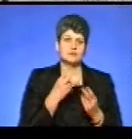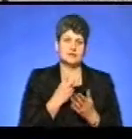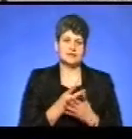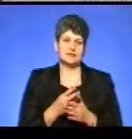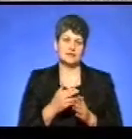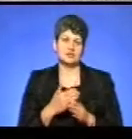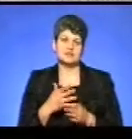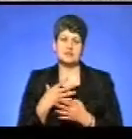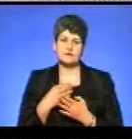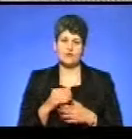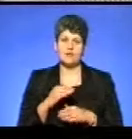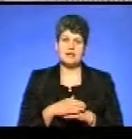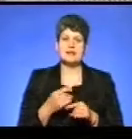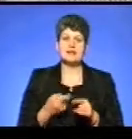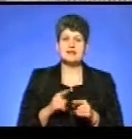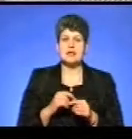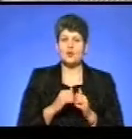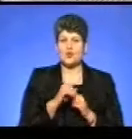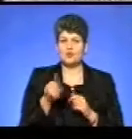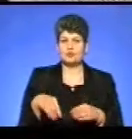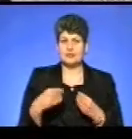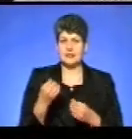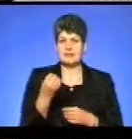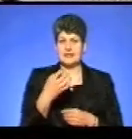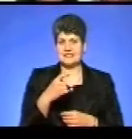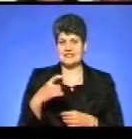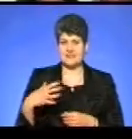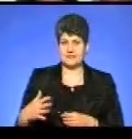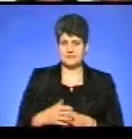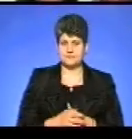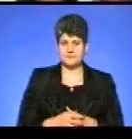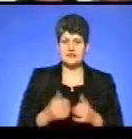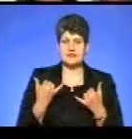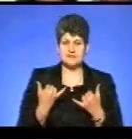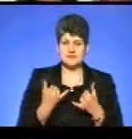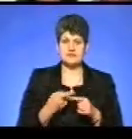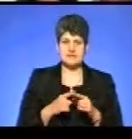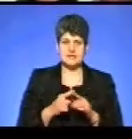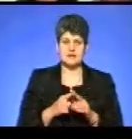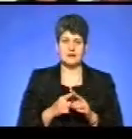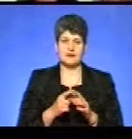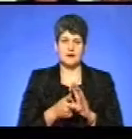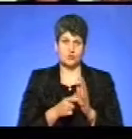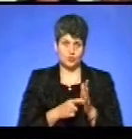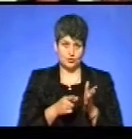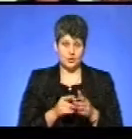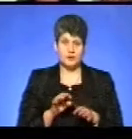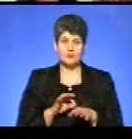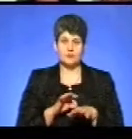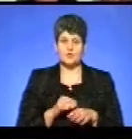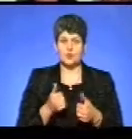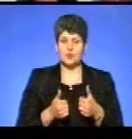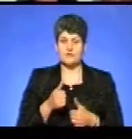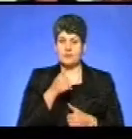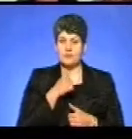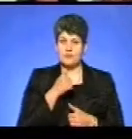своїх уроків. На це кожному виділили по 15 хвилин. Зараз у цій аудиторії відбувається конкурсне випробування